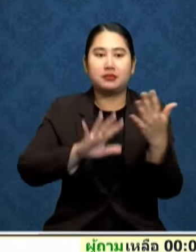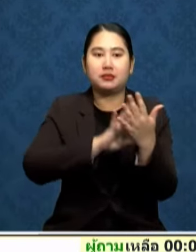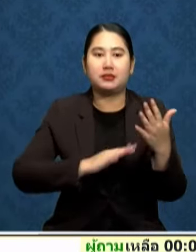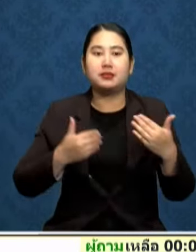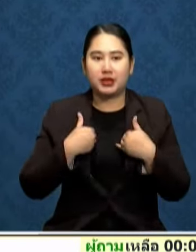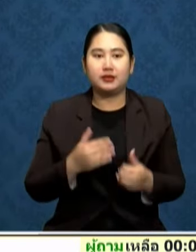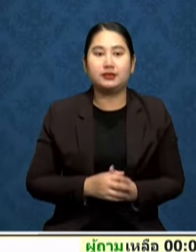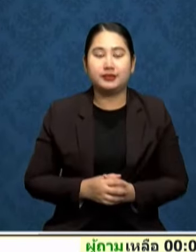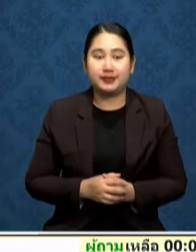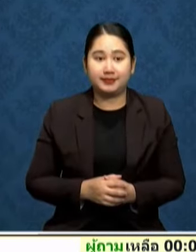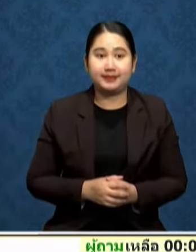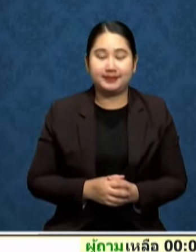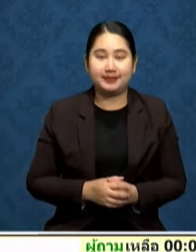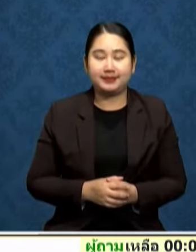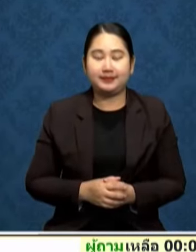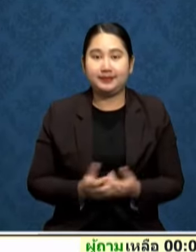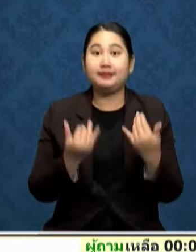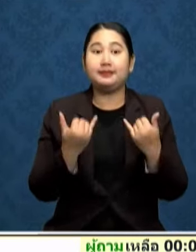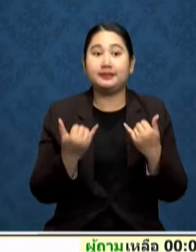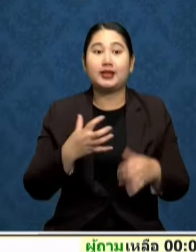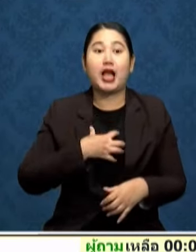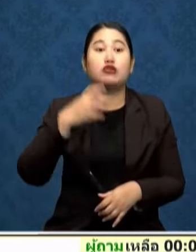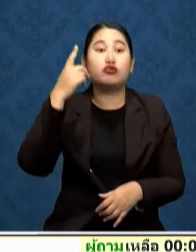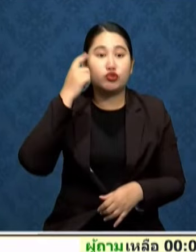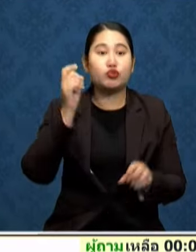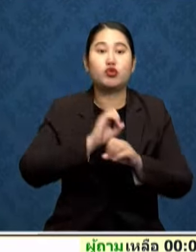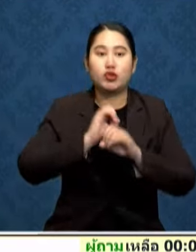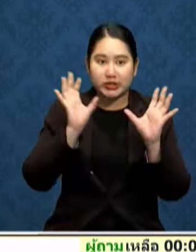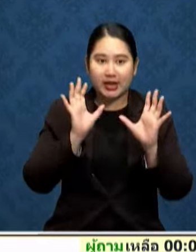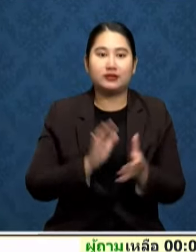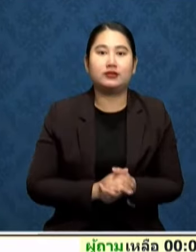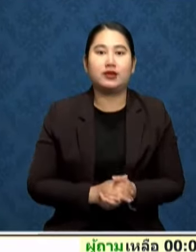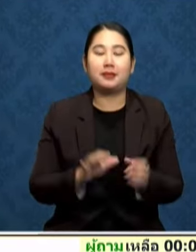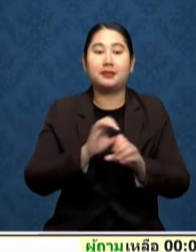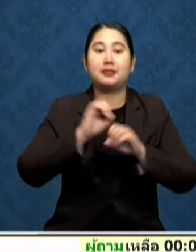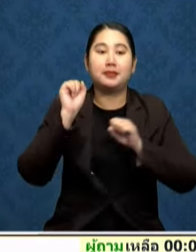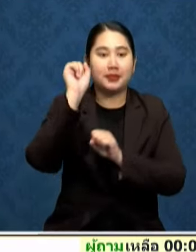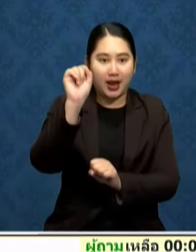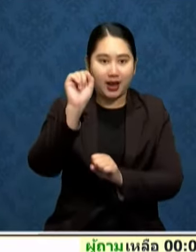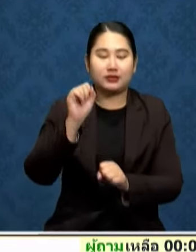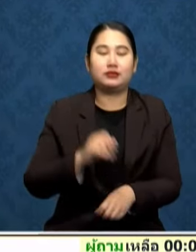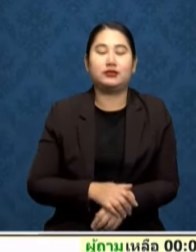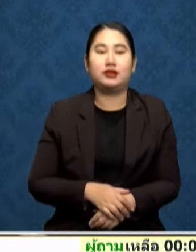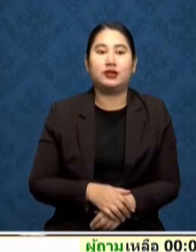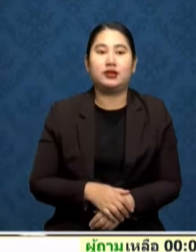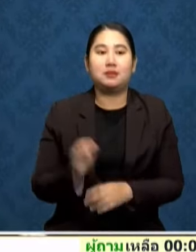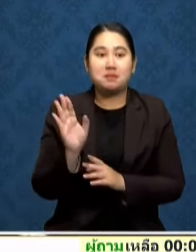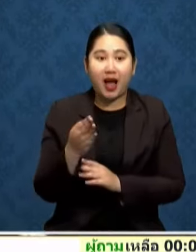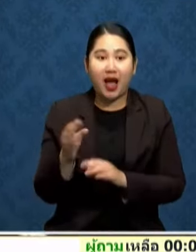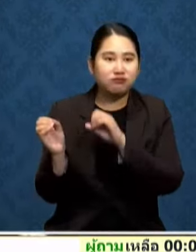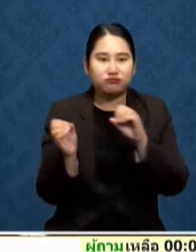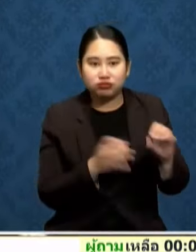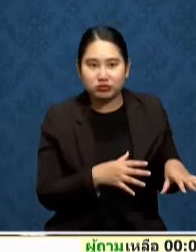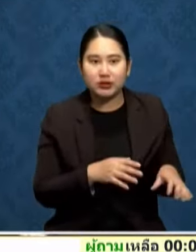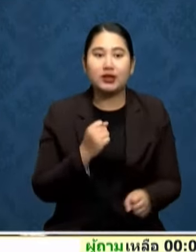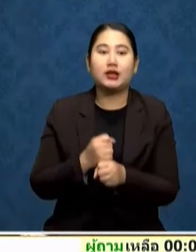ของประเทศไทยเพราะฉะนั้นวันนี้อยากจะทราบชัดเจนว่าเราจะประกาศกำจัดอย่างเดียวโดยที่